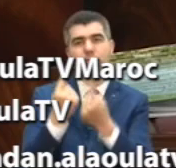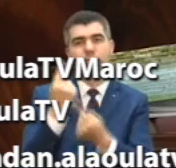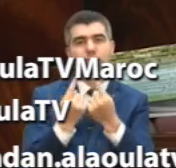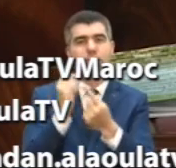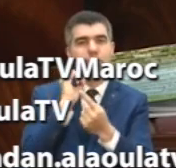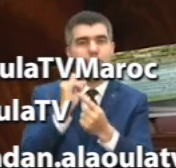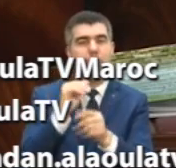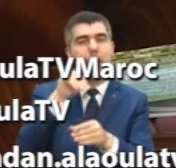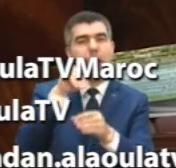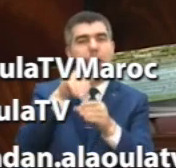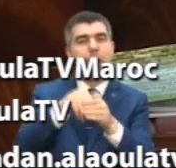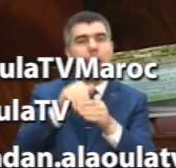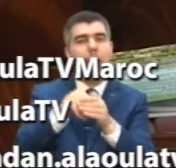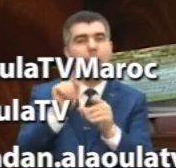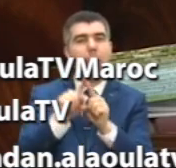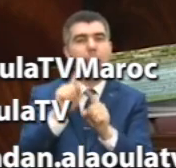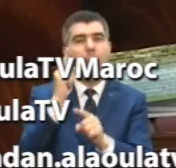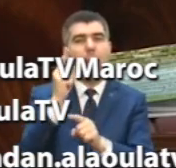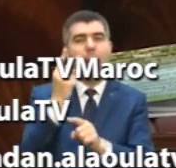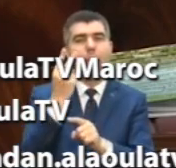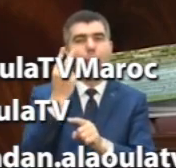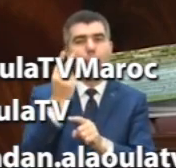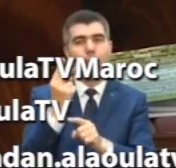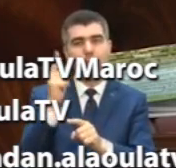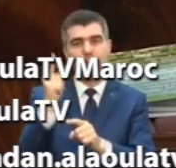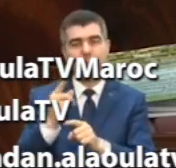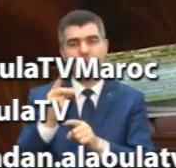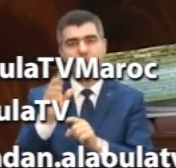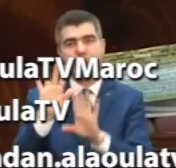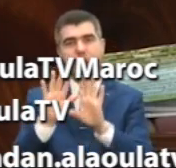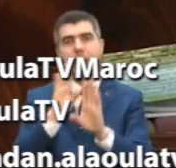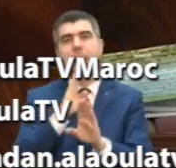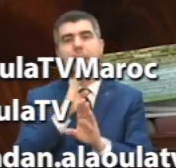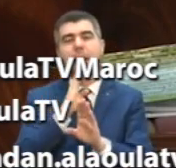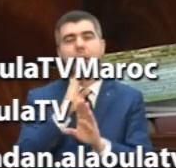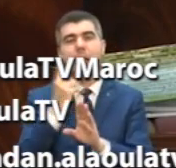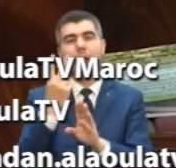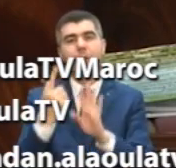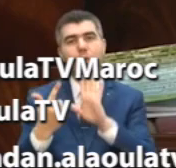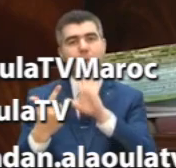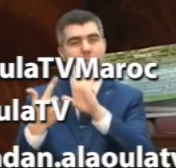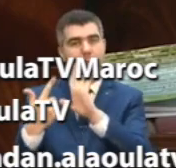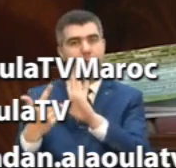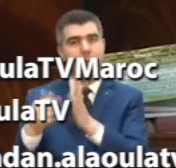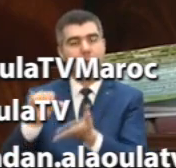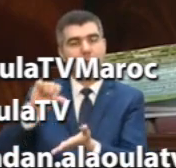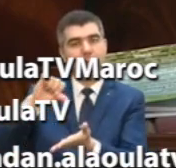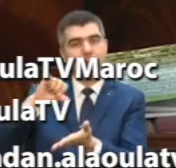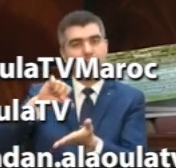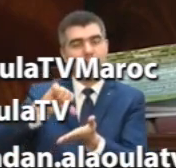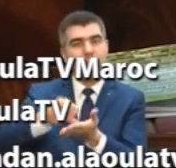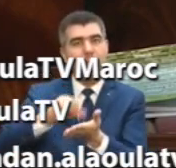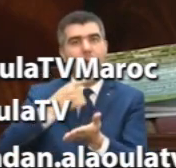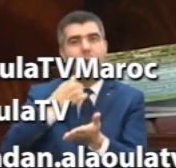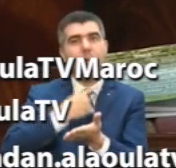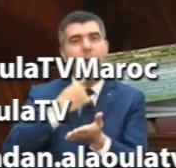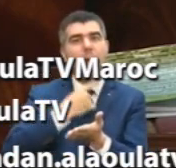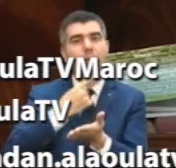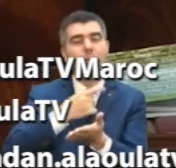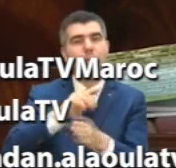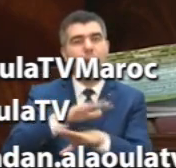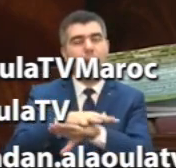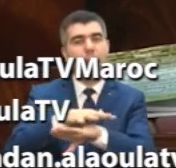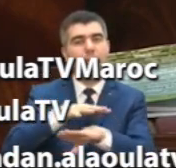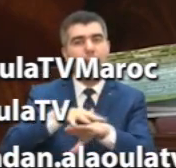الجزئي الذي أجري في 21 ديسمبر 2017 بالدائرة الانتخابية المحلية المضيق الفنادق عمالة المضيق